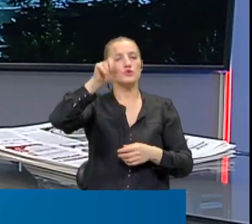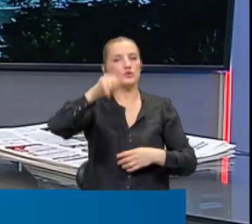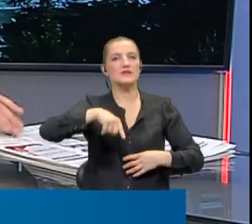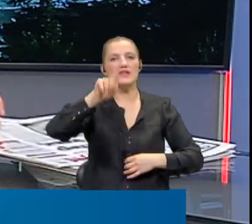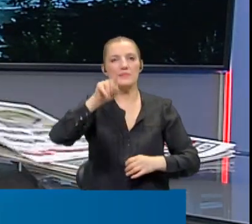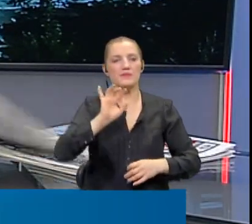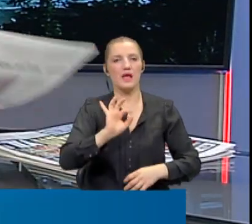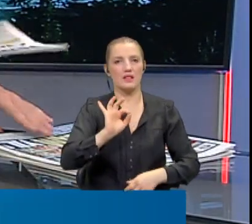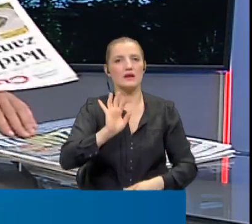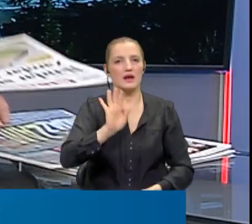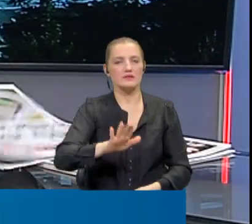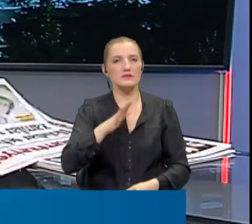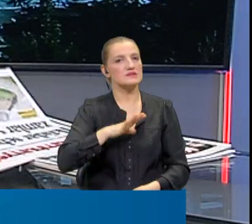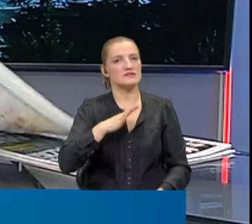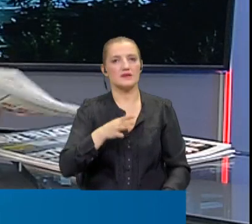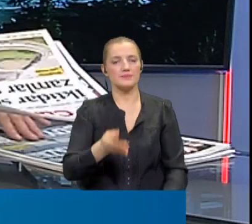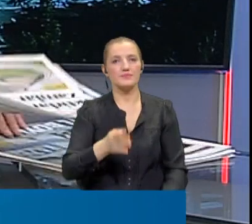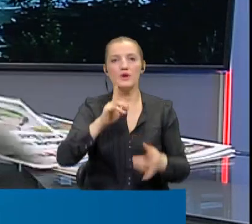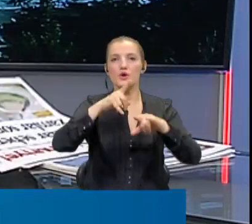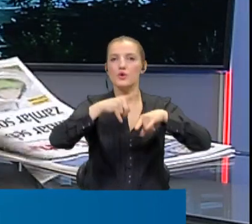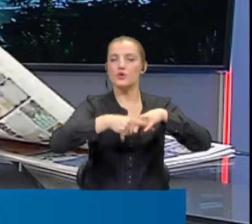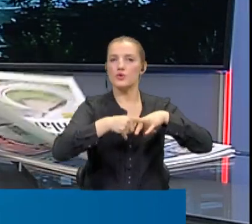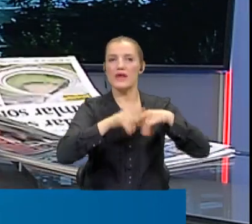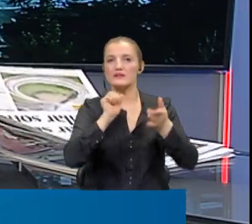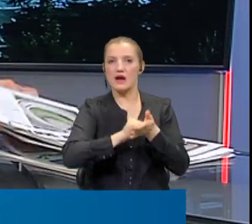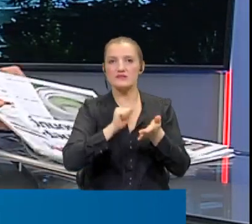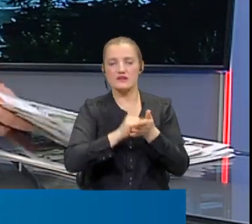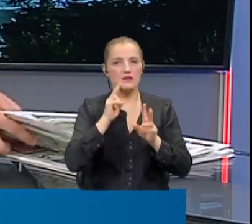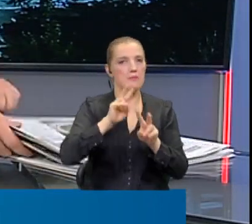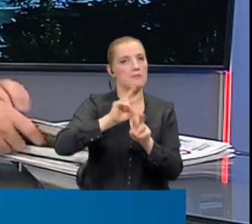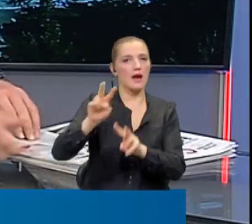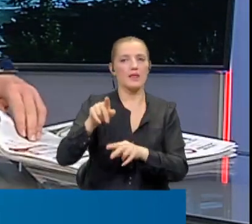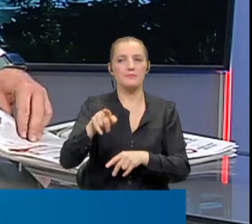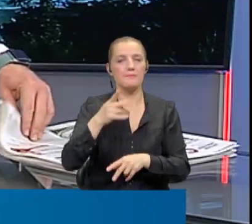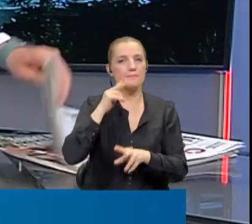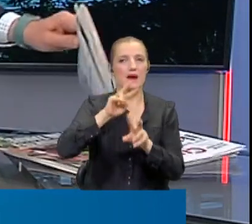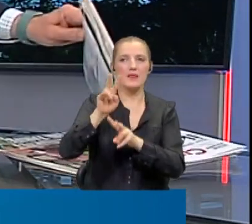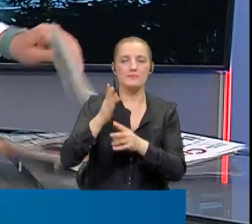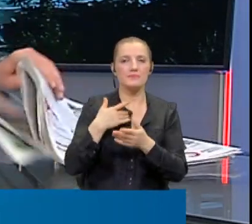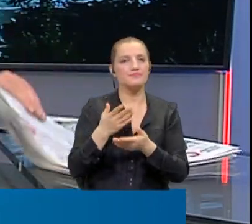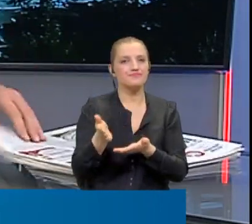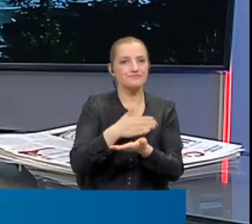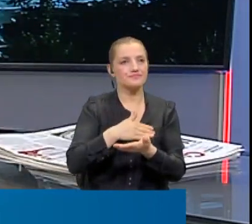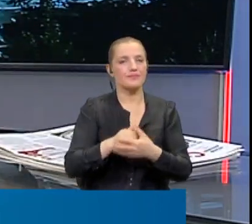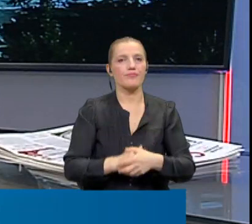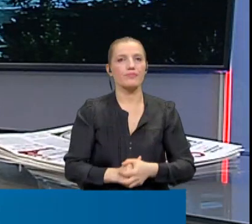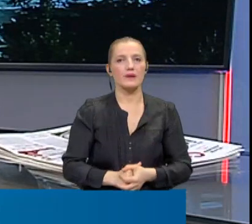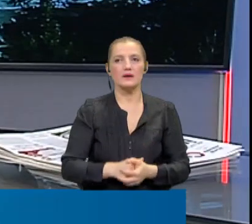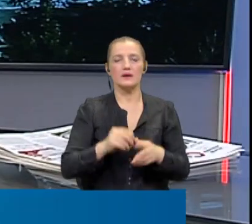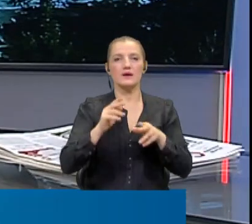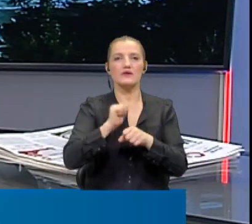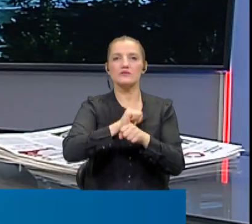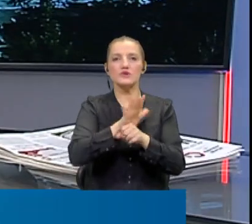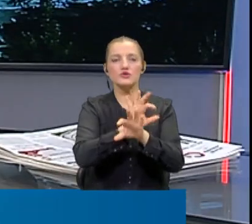kalmamasını istiyoruz hemen Hürriyet gazetesine tekrar dönelim mi Kardelen Hürriyet gazetesinde Bakayım nereye koydum evet gazetesine